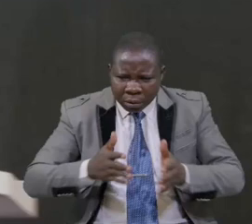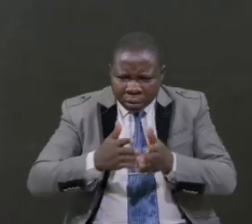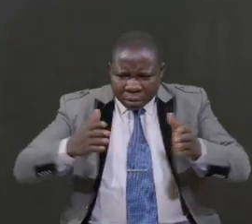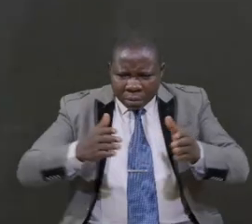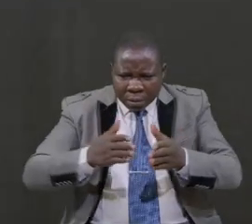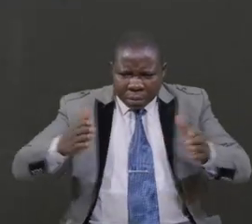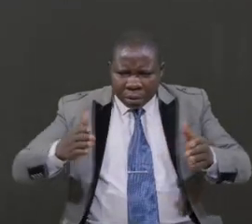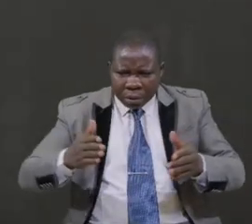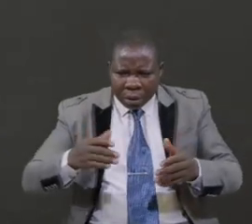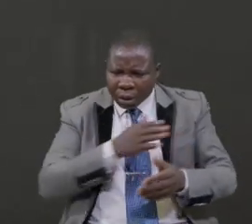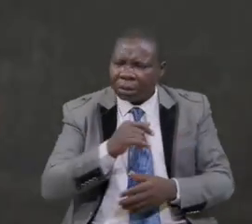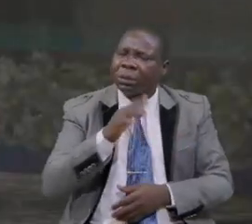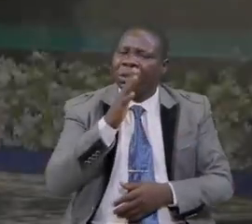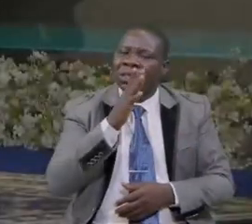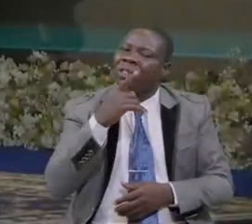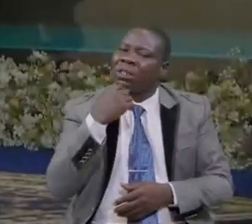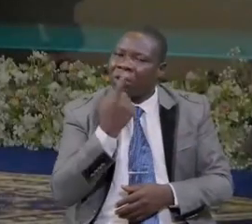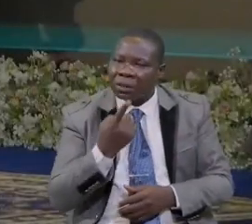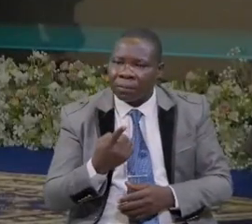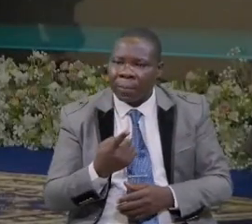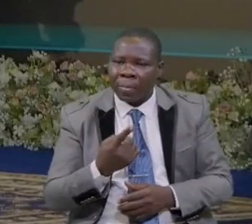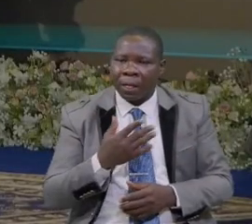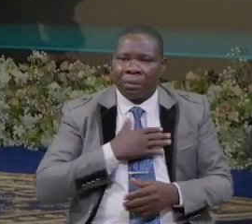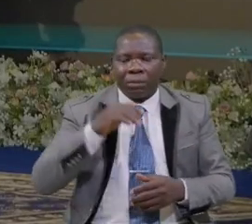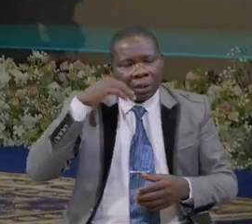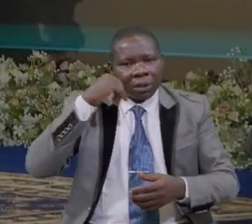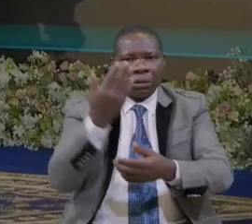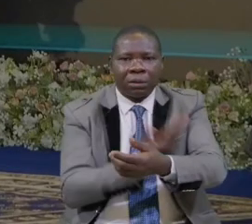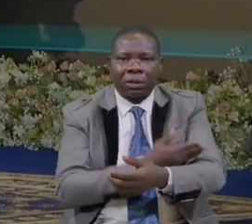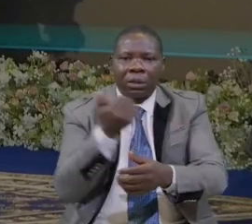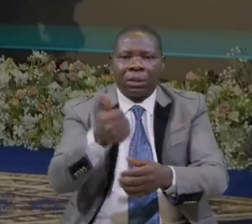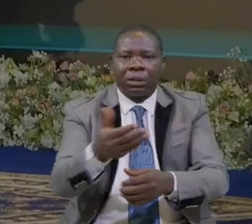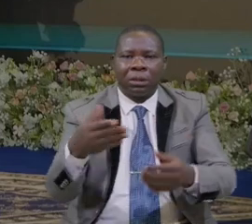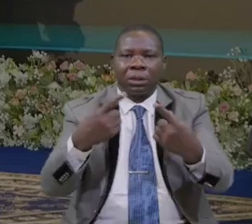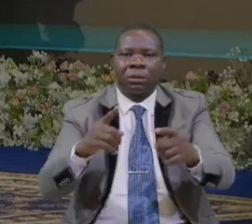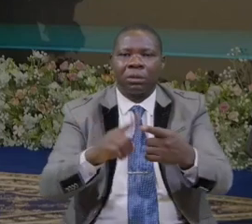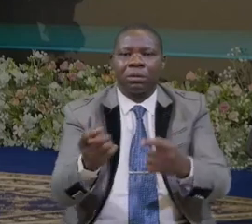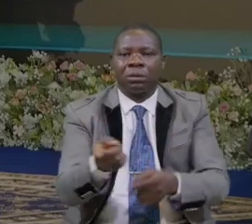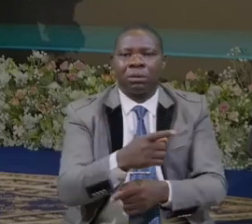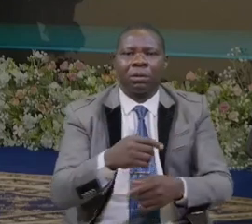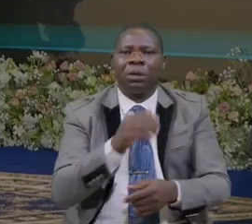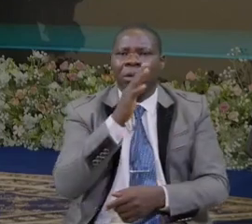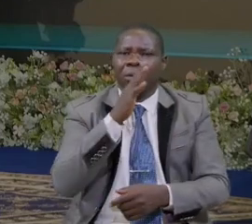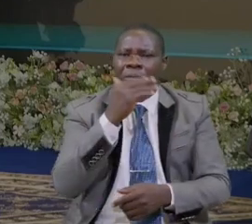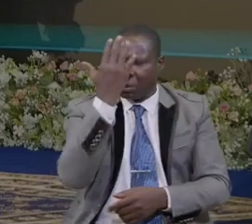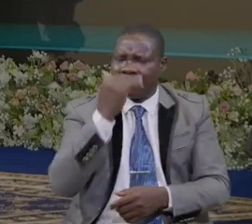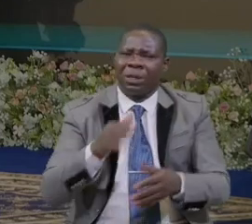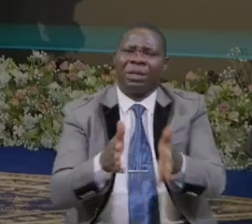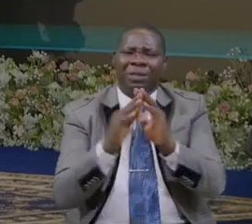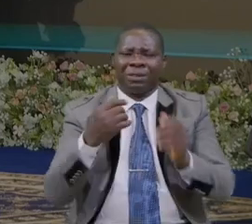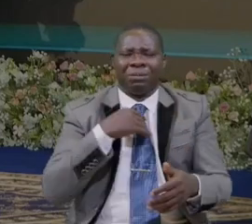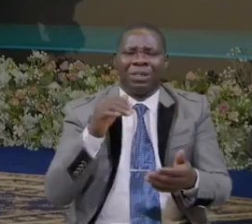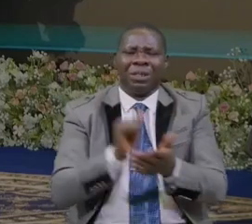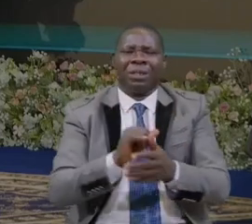maman dit, ma fille, est-ce que quelque chose t'arrive? Maman, pourquoi est-ce que tu poses une question pareille? Non,